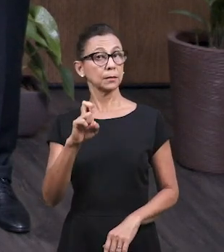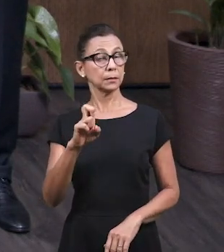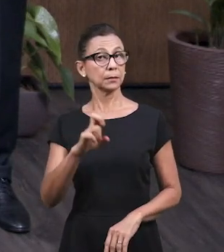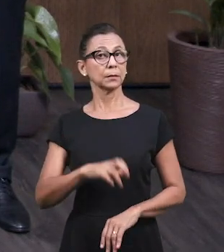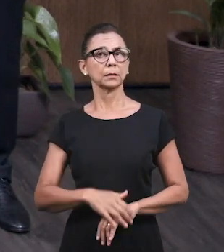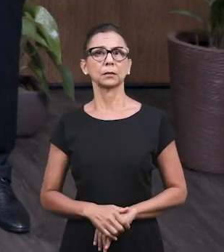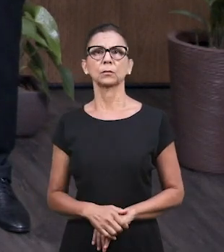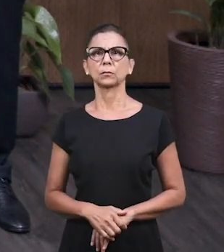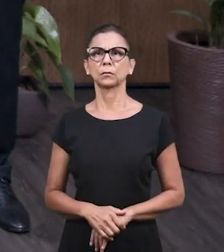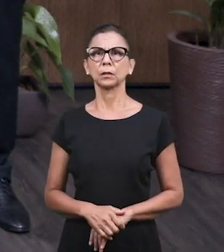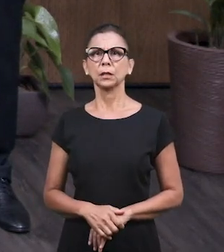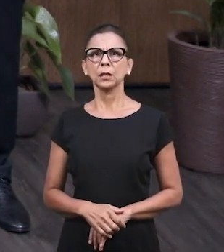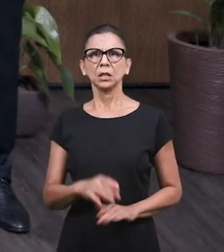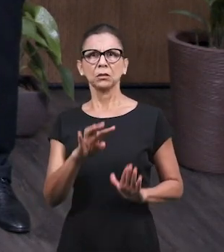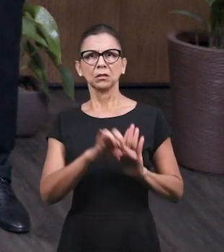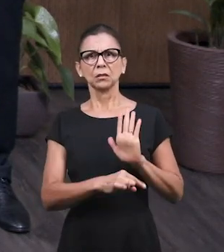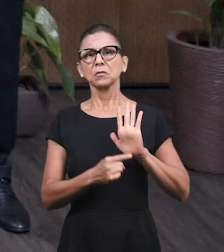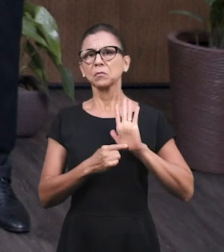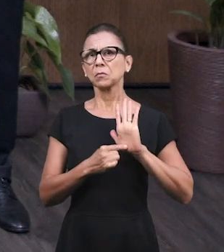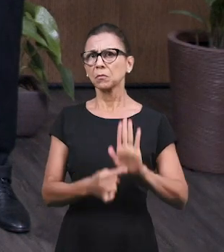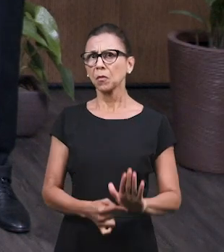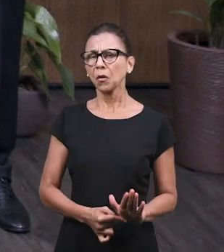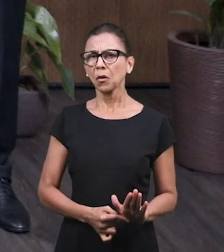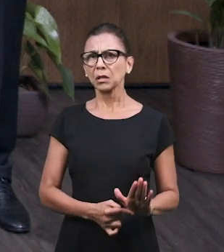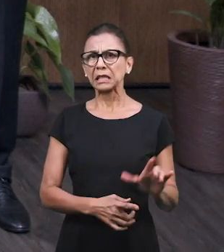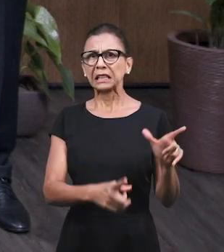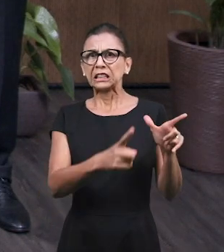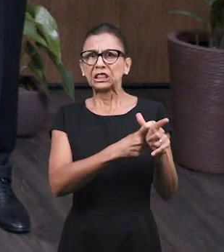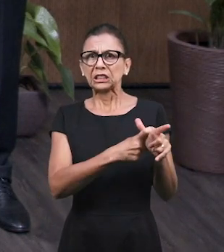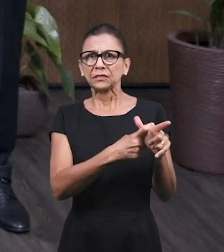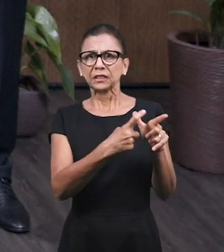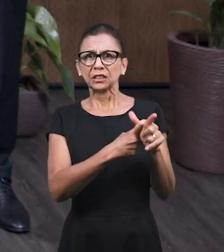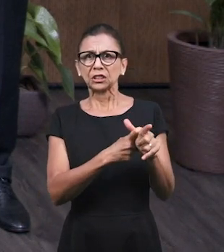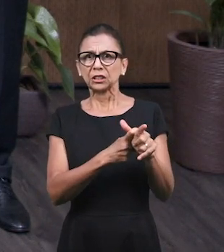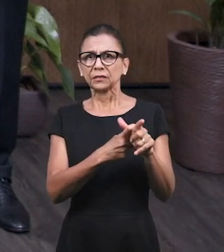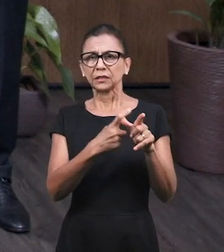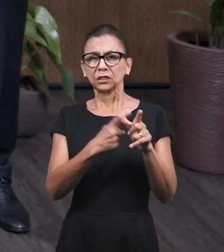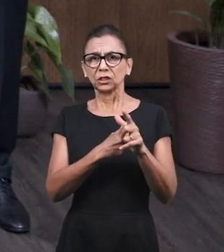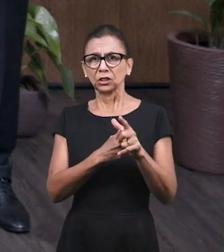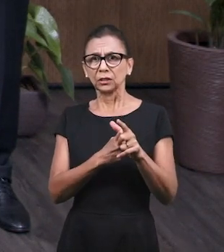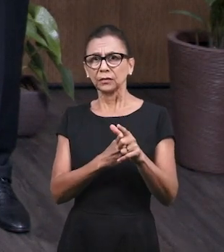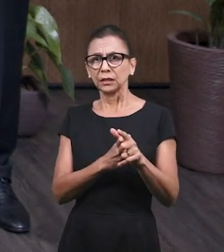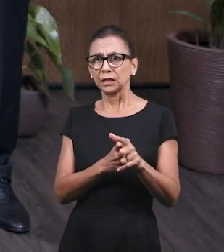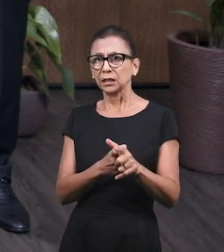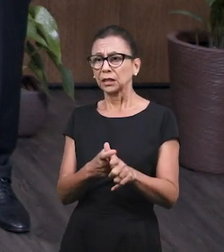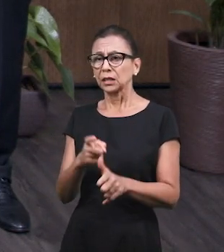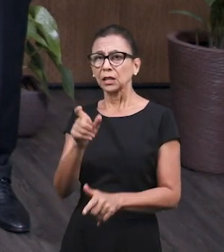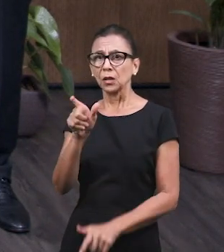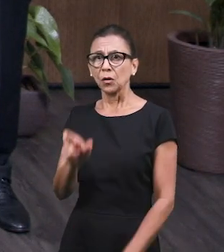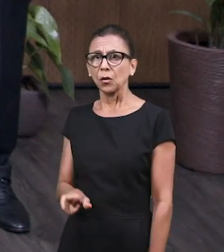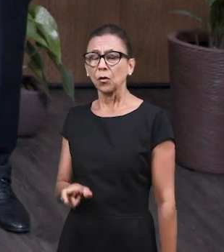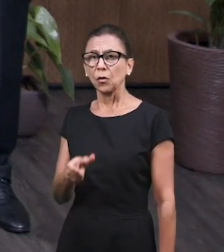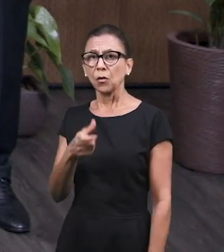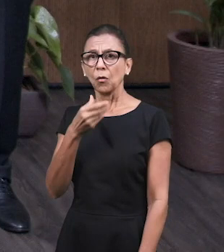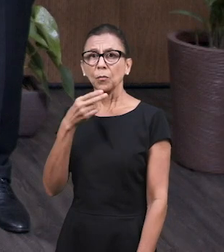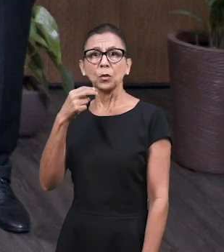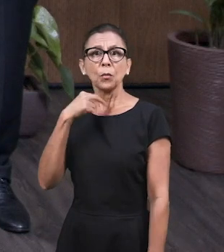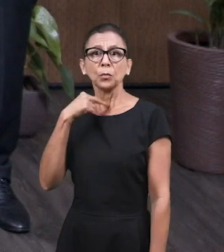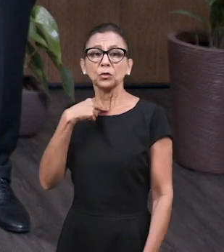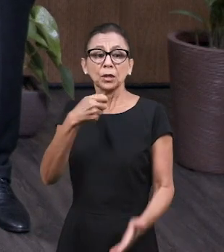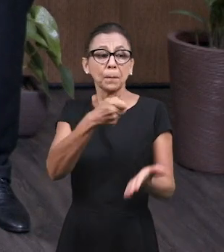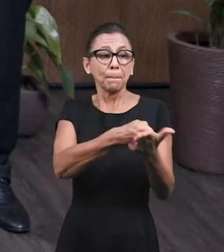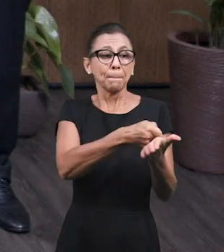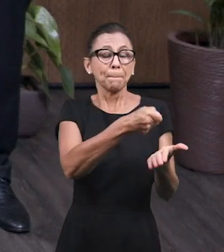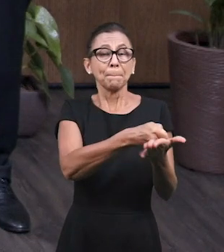Enregistré en Matthieu 18, de 23 à 35, qui nous parle des dettes qui n'avaient pas